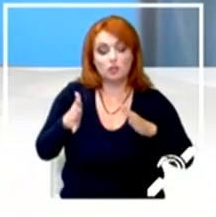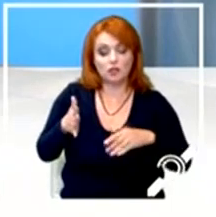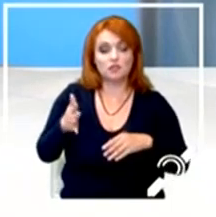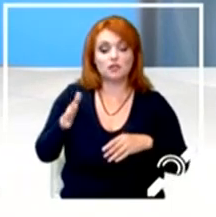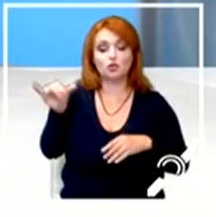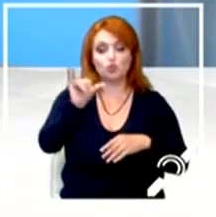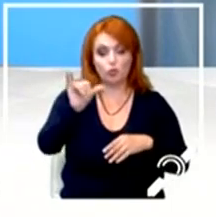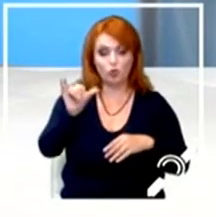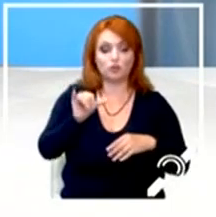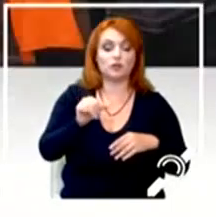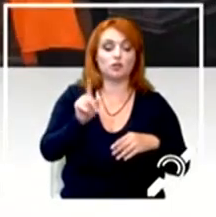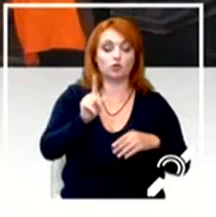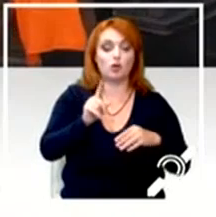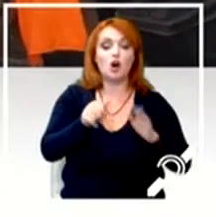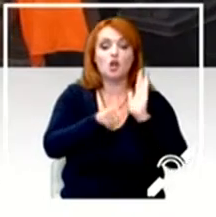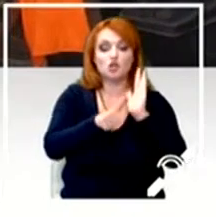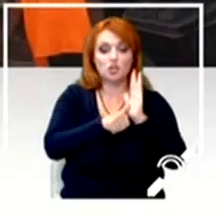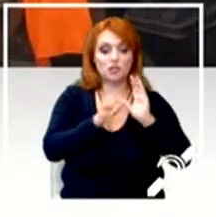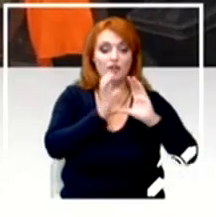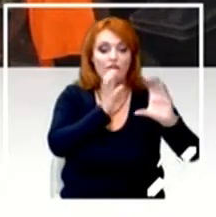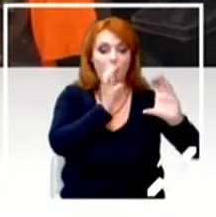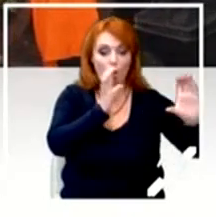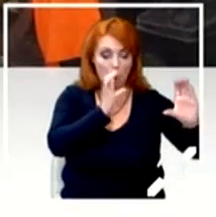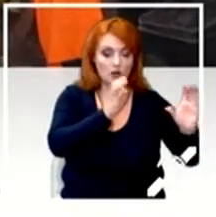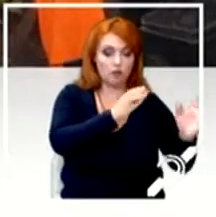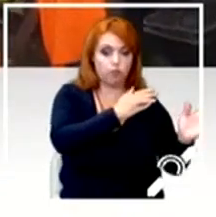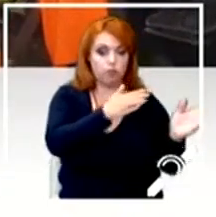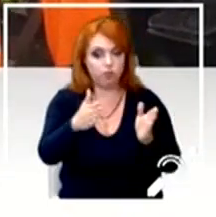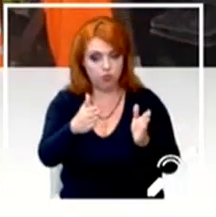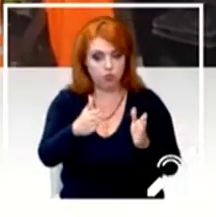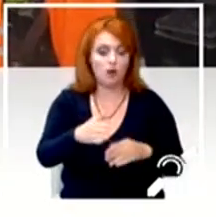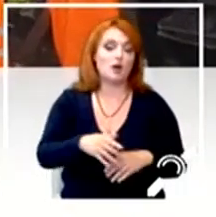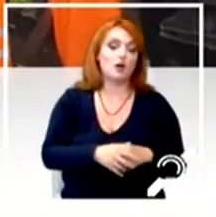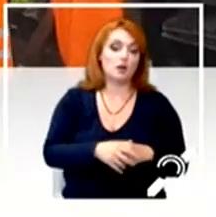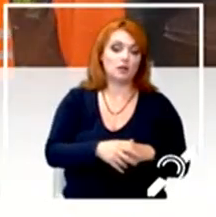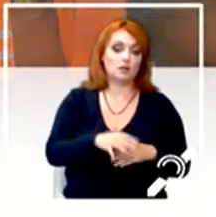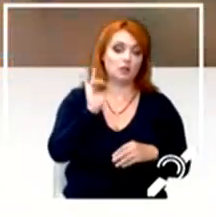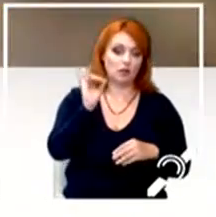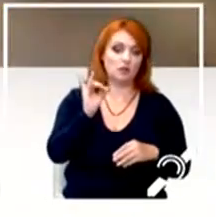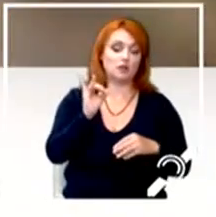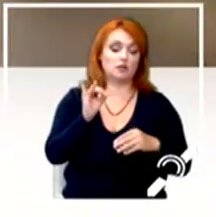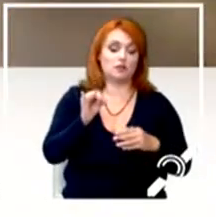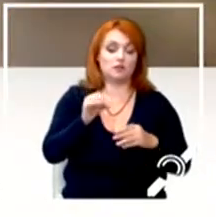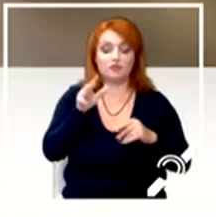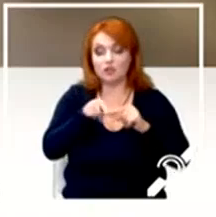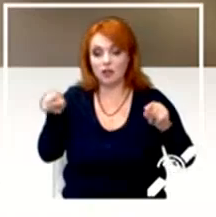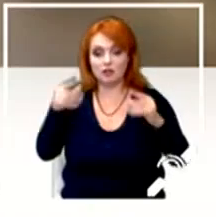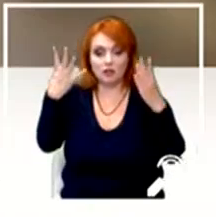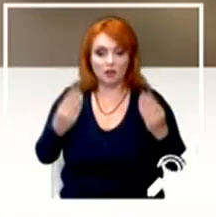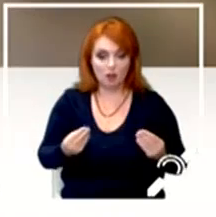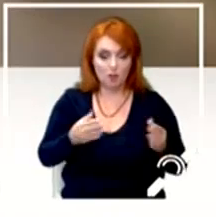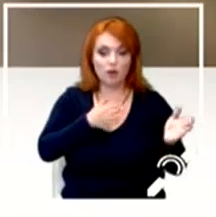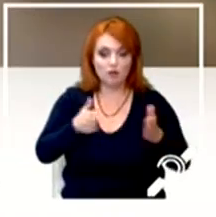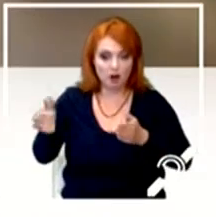tren de marfă auteraiat 50 de muncitori au instalat și nenoi și traverse de beton pe o lungime de 125 m